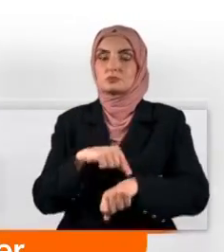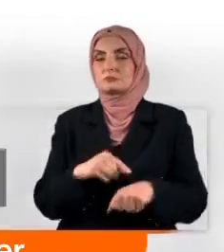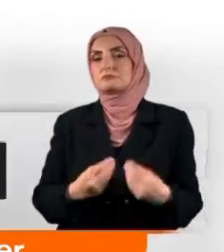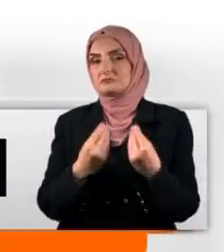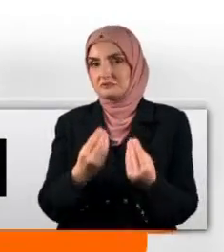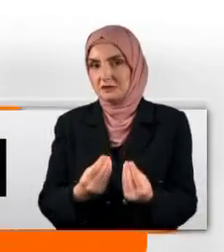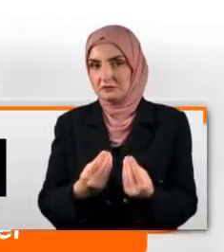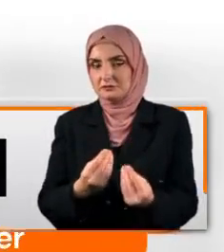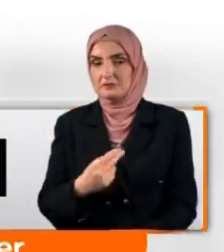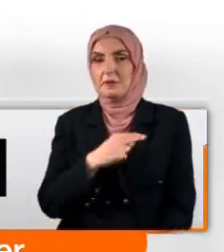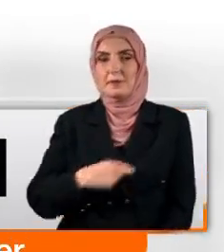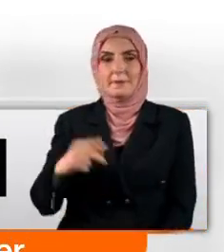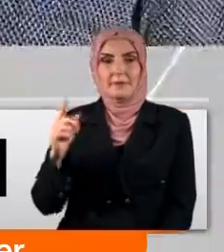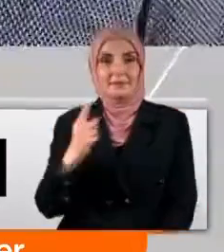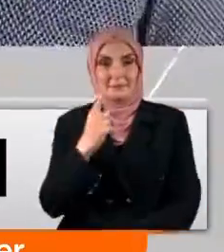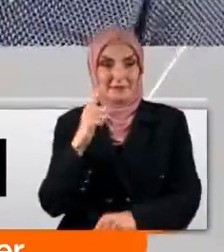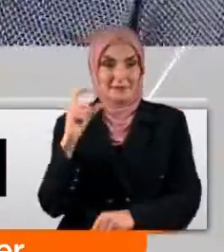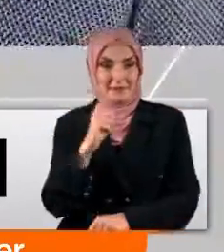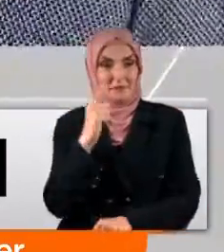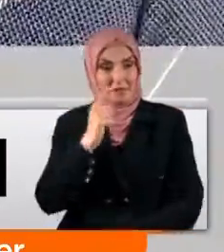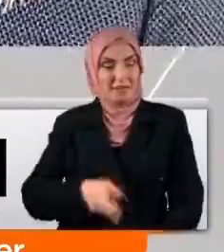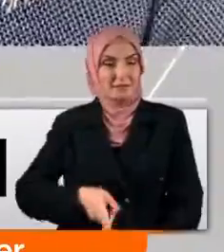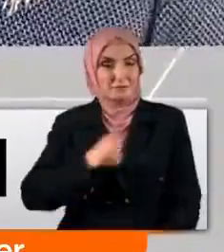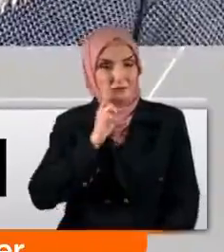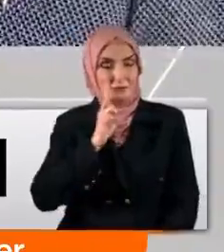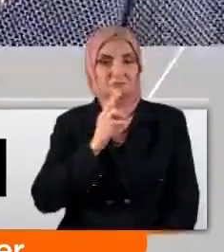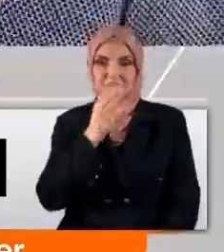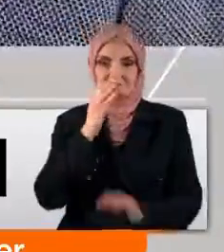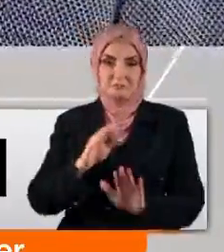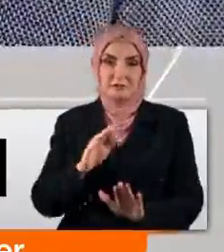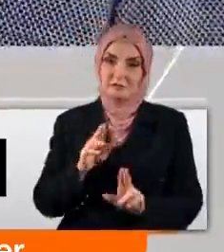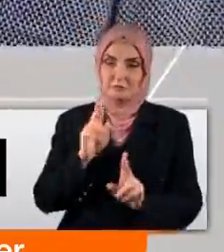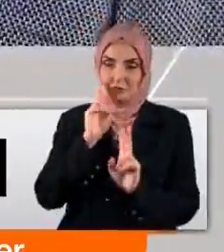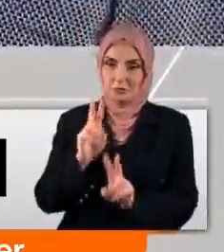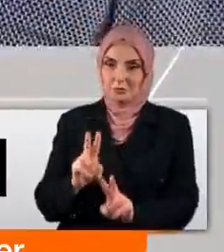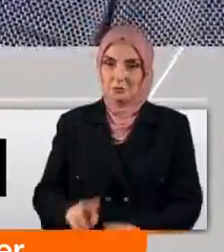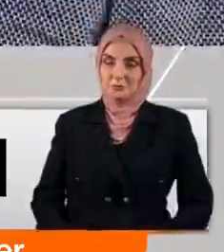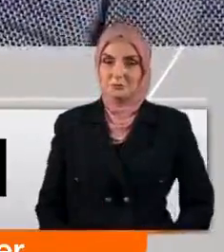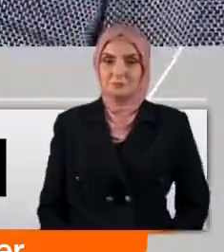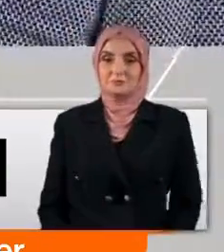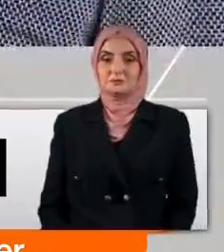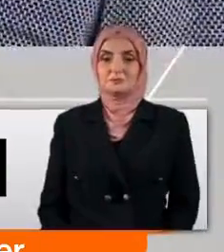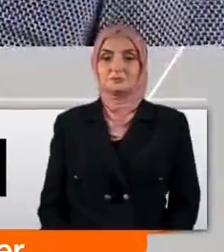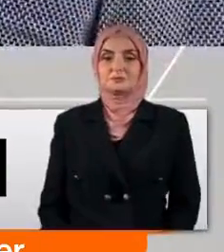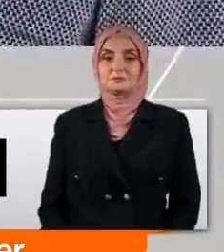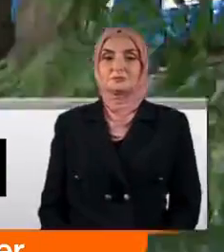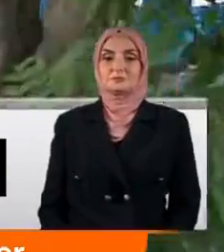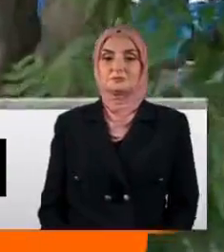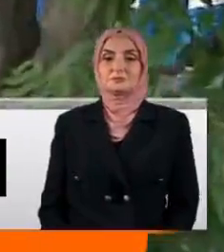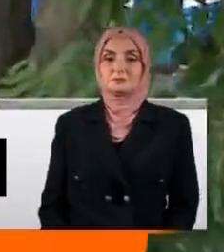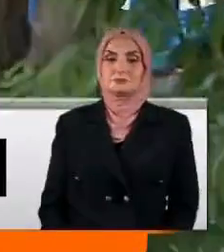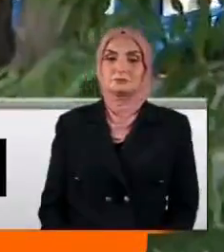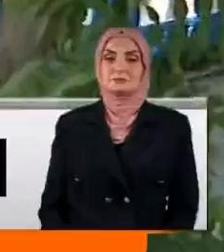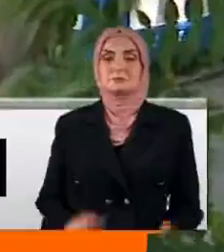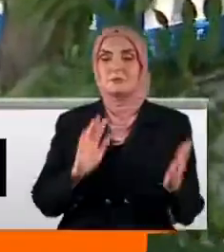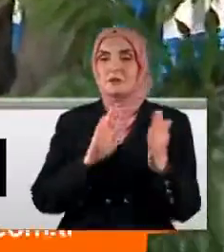bu süreyi sonuna kadar kullanacak. Adamlar burada kendilerine tazminat yapıyorlar sanki. Ben mahkemeyi kazanmamışım gibi.